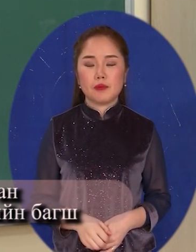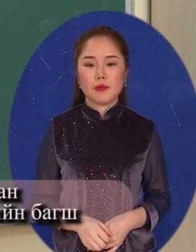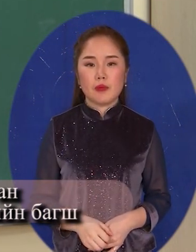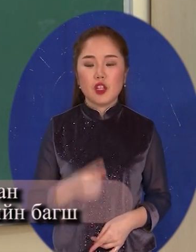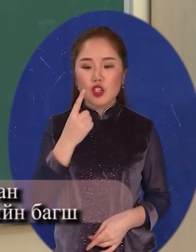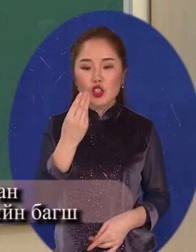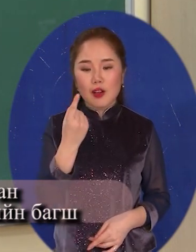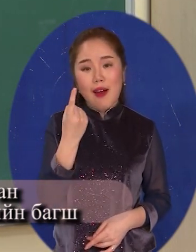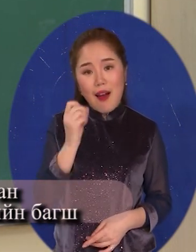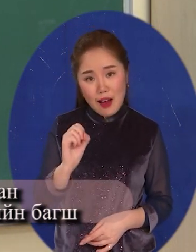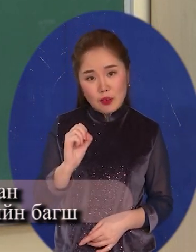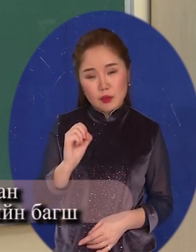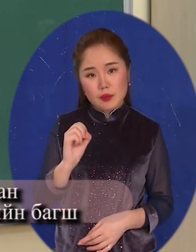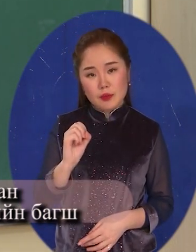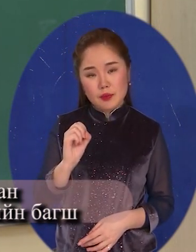100'дік,